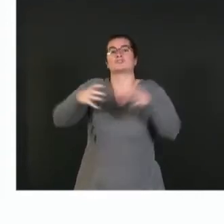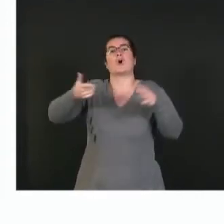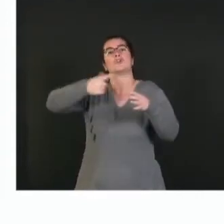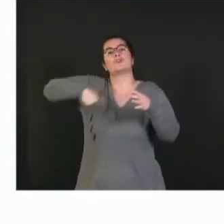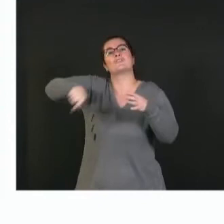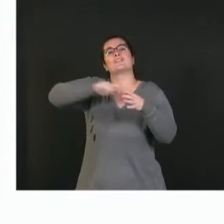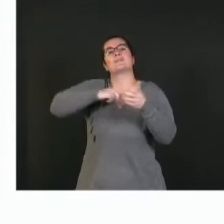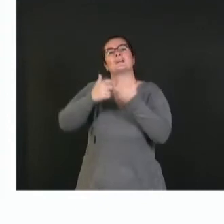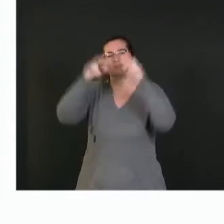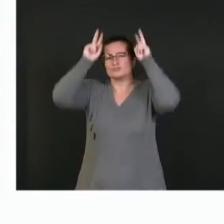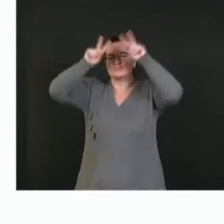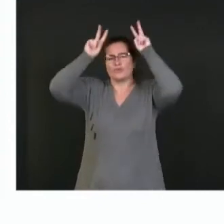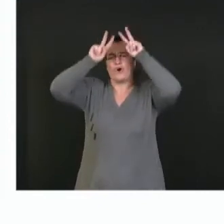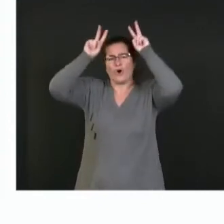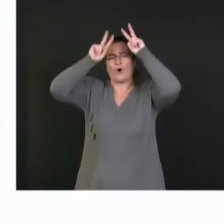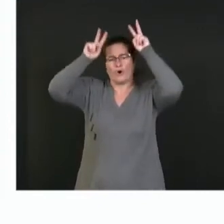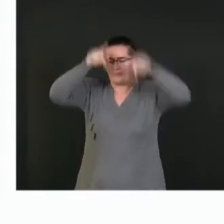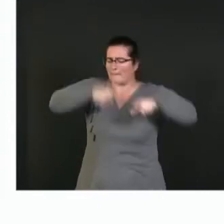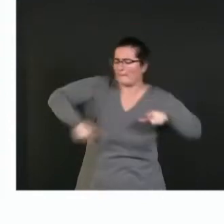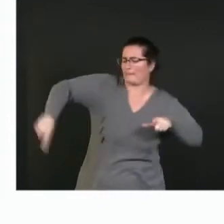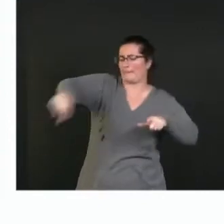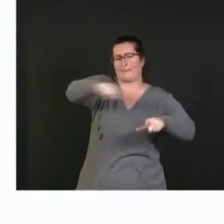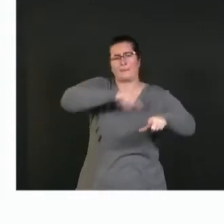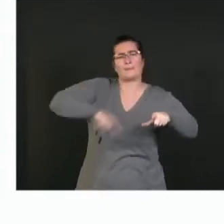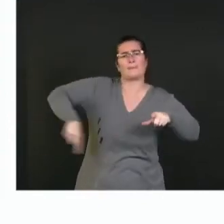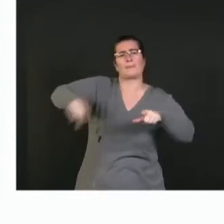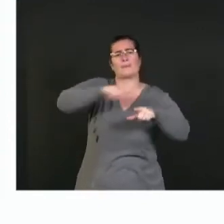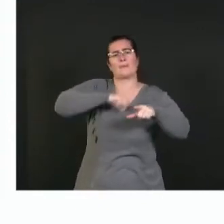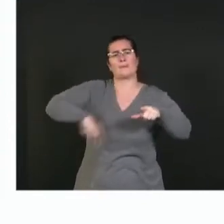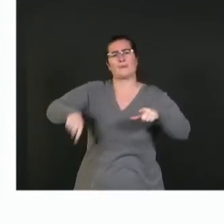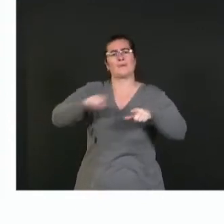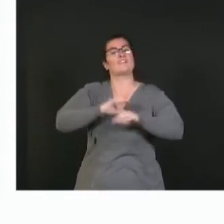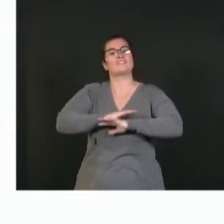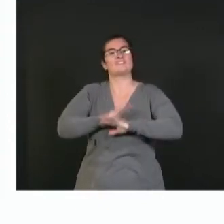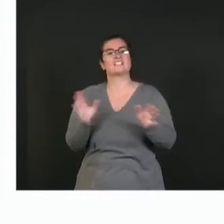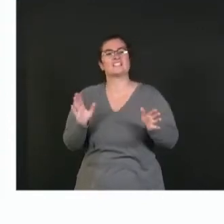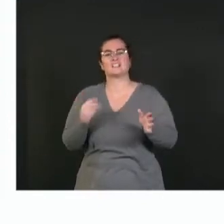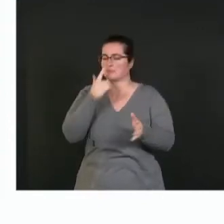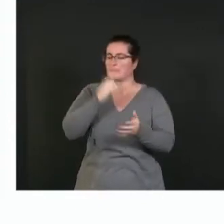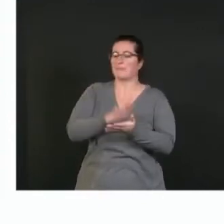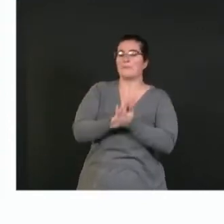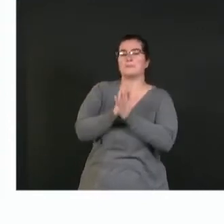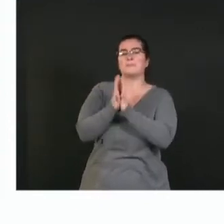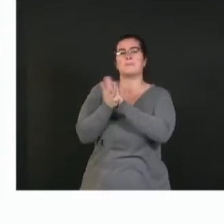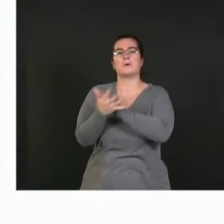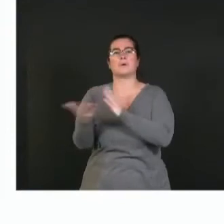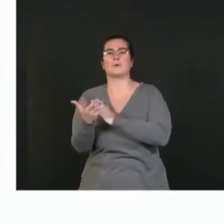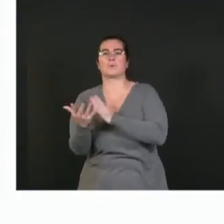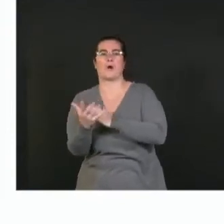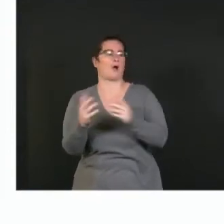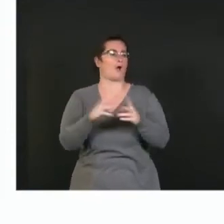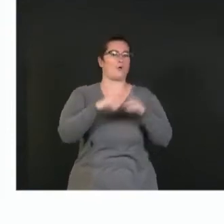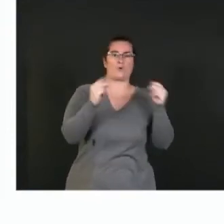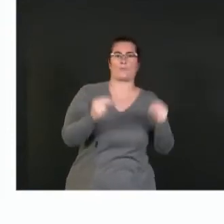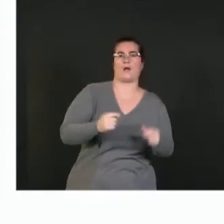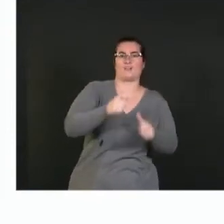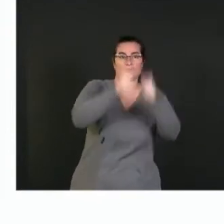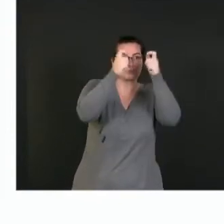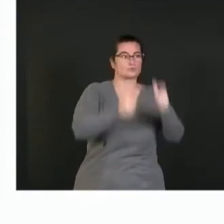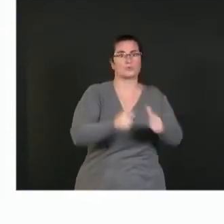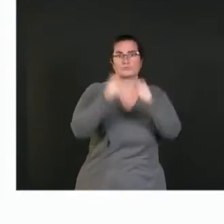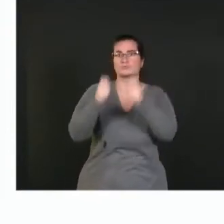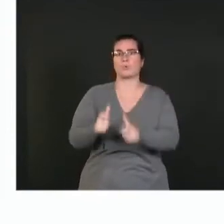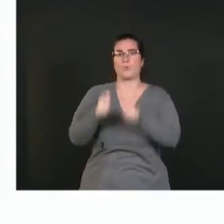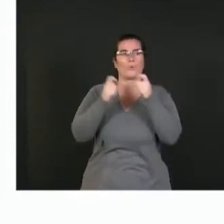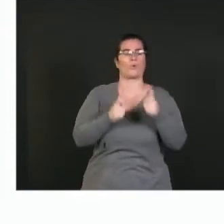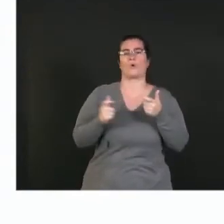l'activité hippique s'est arrêtée, il n'était pas du tout question d'en faire un parc urbain. Il y avait aussi des projets d'aménagement urbain, il y avait des projets de